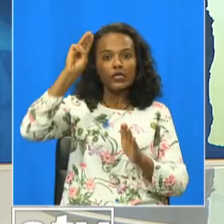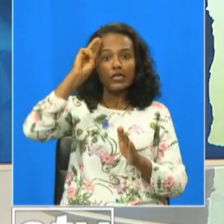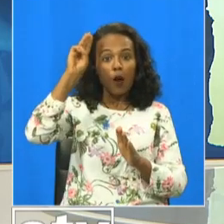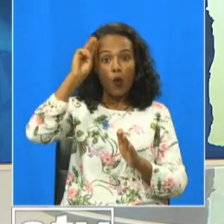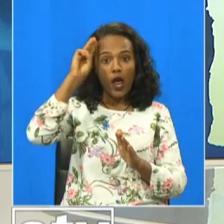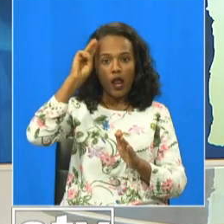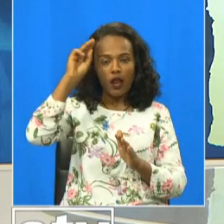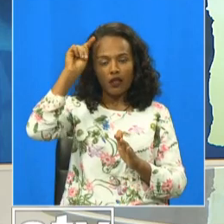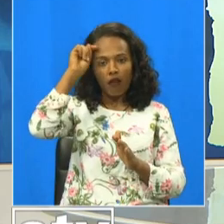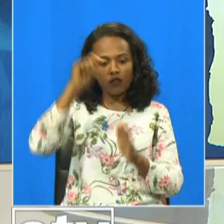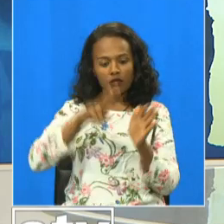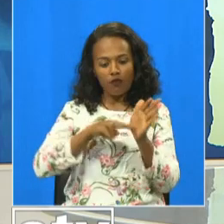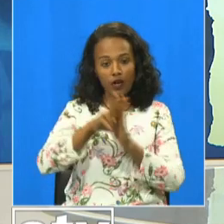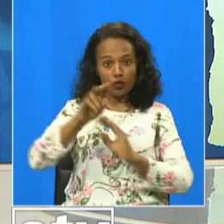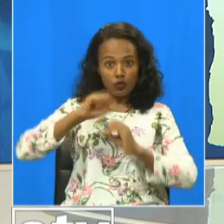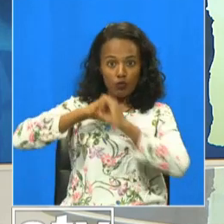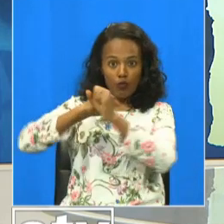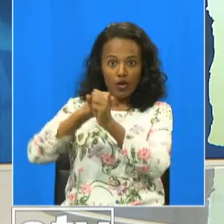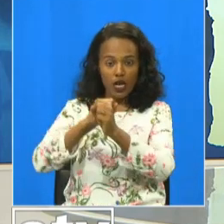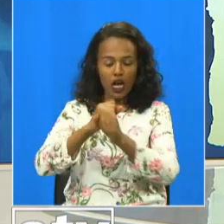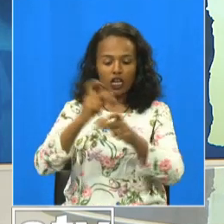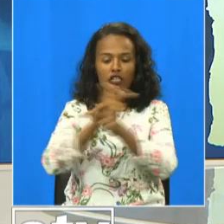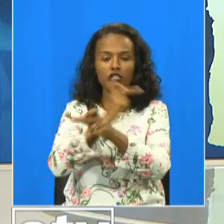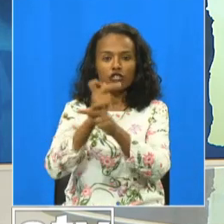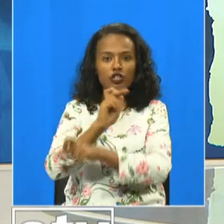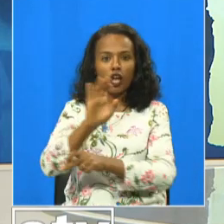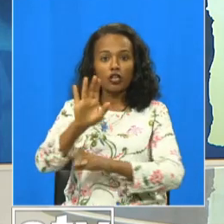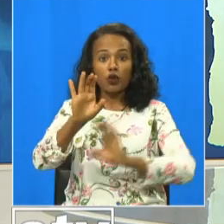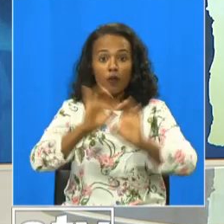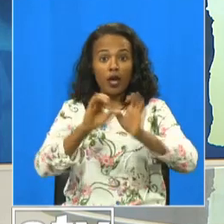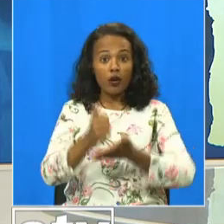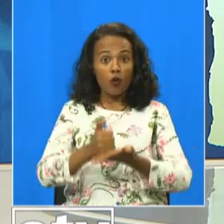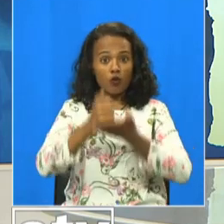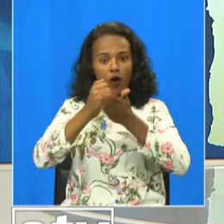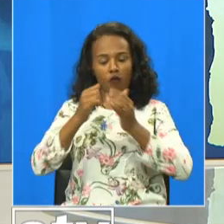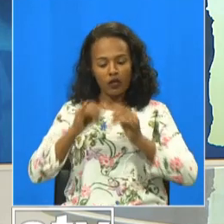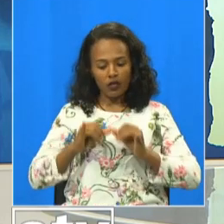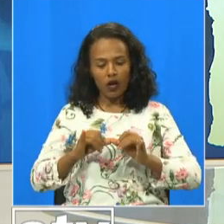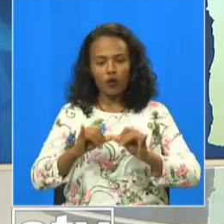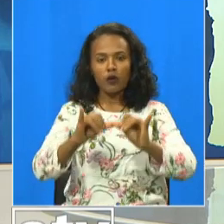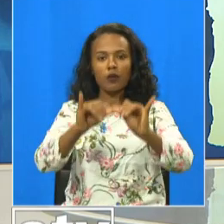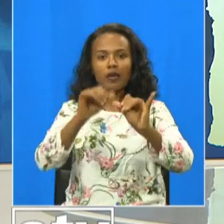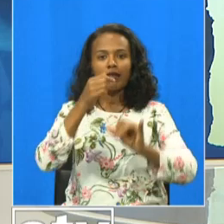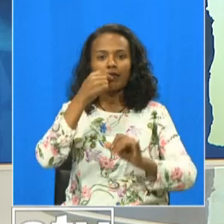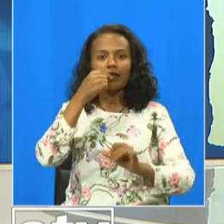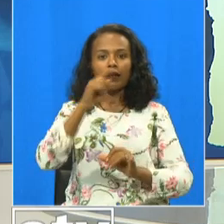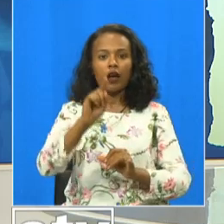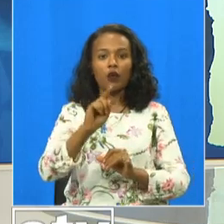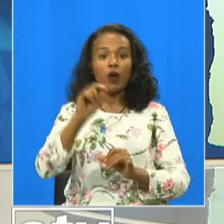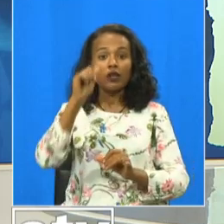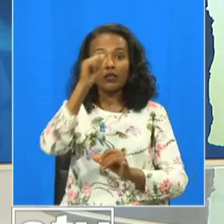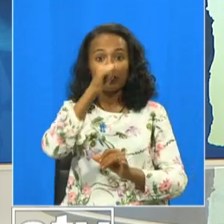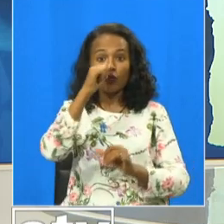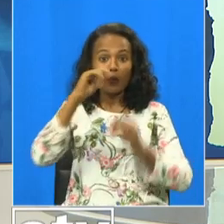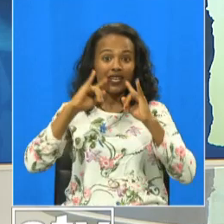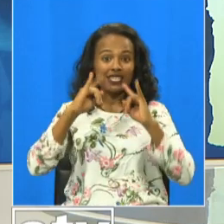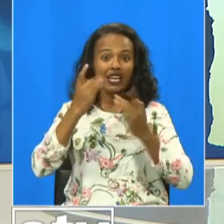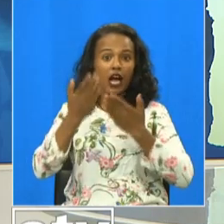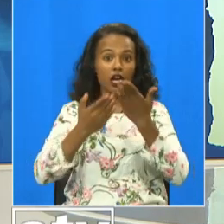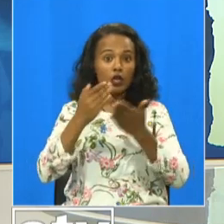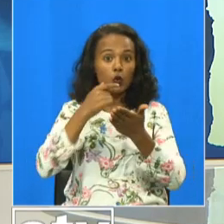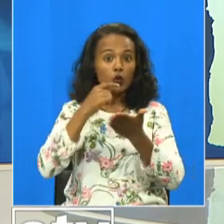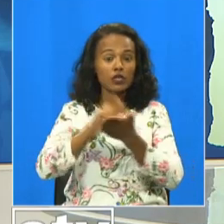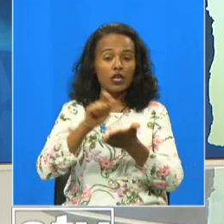ተፈሰ ቫይረሱን በመከላከል ረገድ ድርጅታቸው የሚያደርገውን ድጋፍ አጠናክሮ እንደሚቀጥል ተናግረዋል። እንደ ኢዚያ ዘገባ ደግሞ